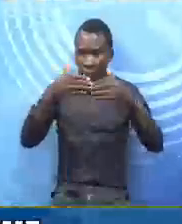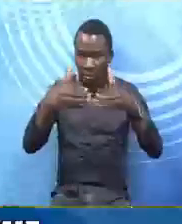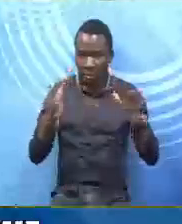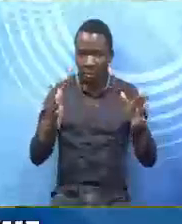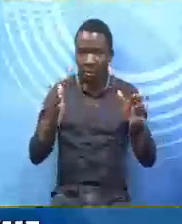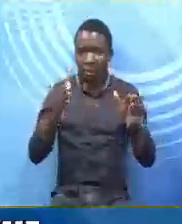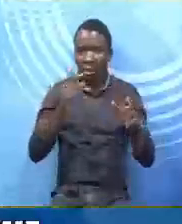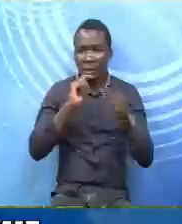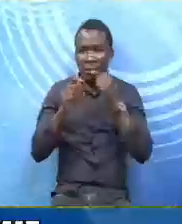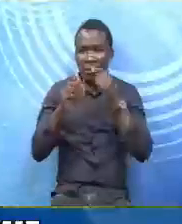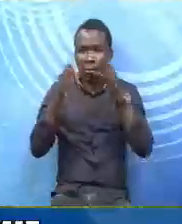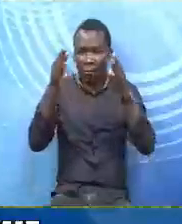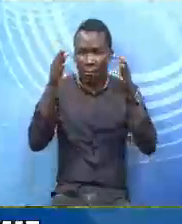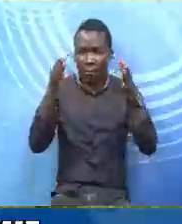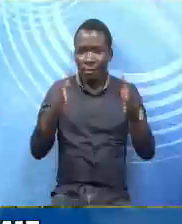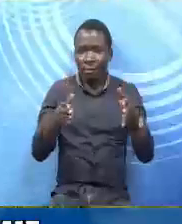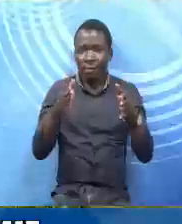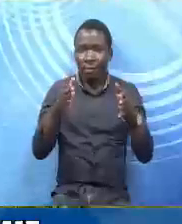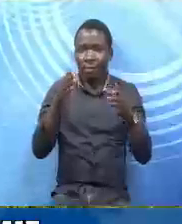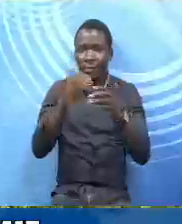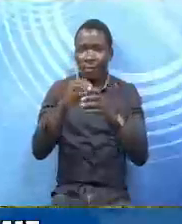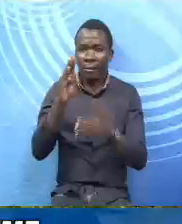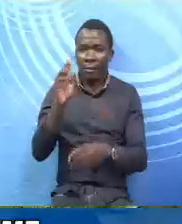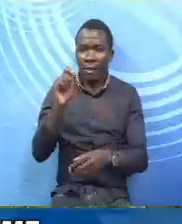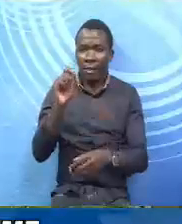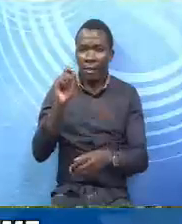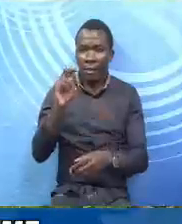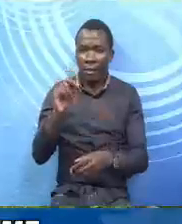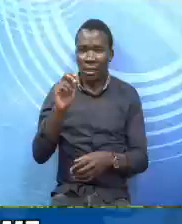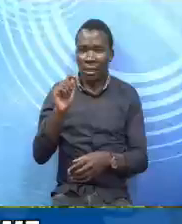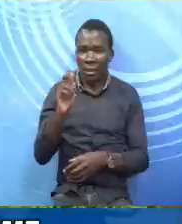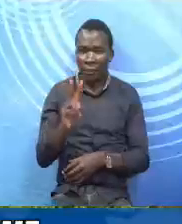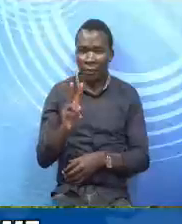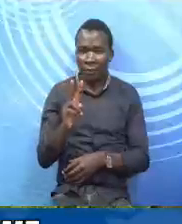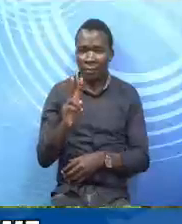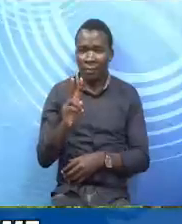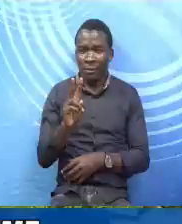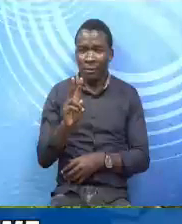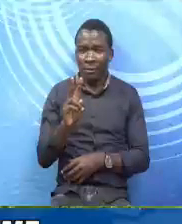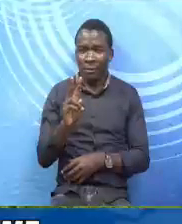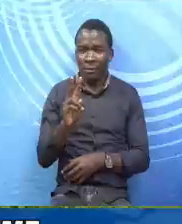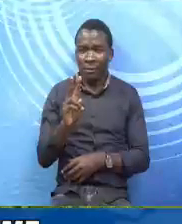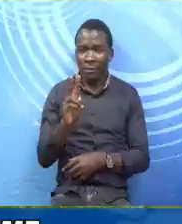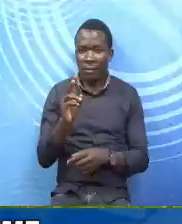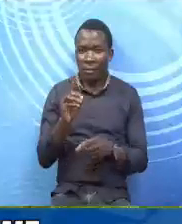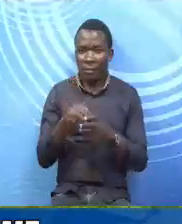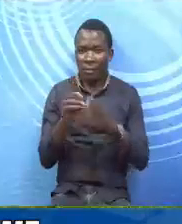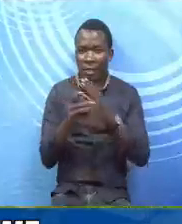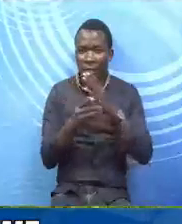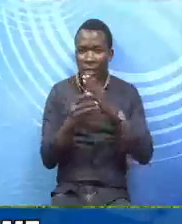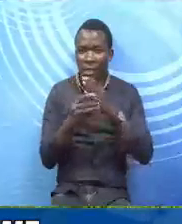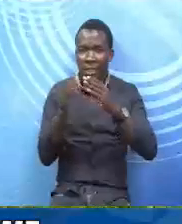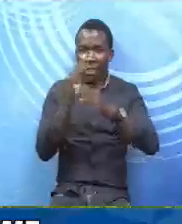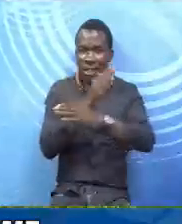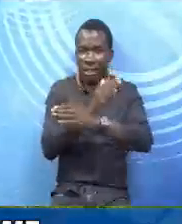ni inkuru ya Eric Nshimiyimana mu ijwi rya Ibarushimwe biwe Kikeve Christian iyi ni BTN TV mu karere ka